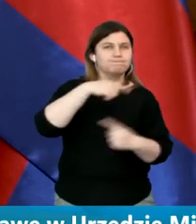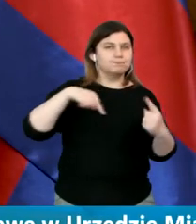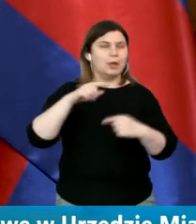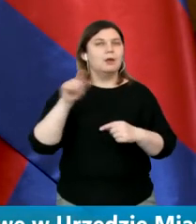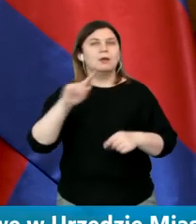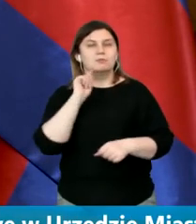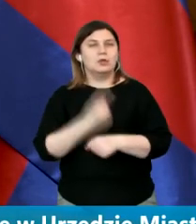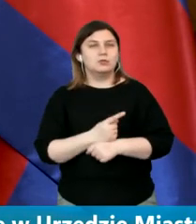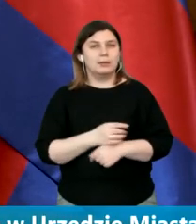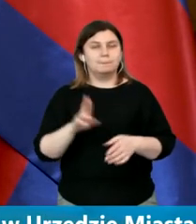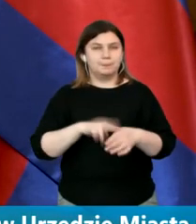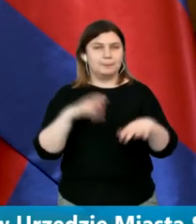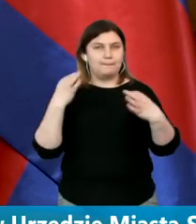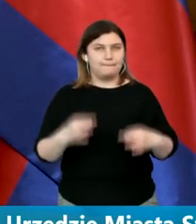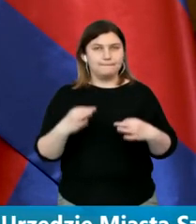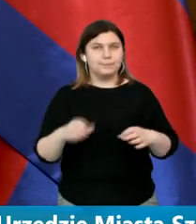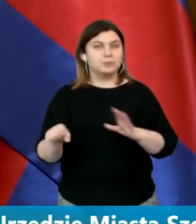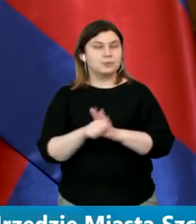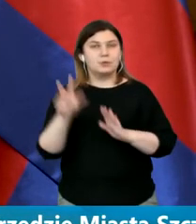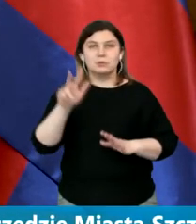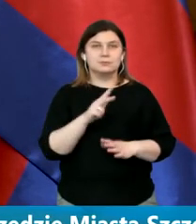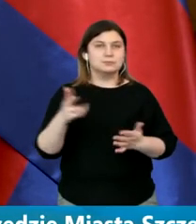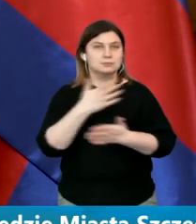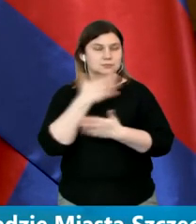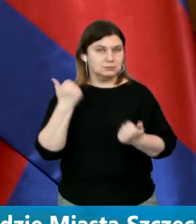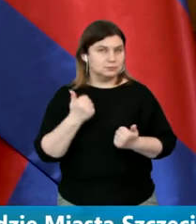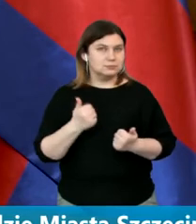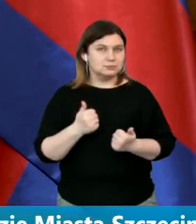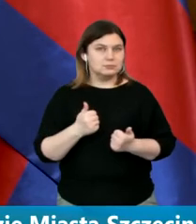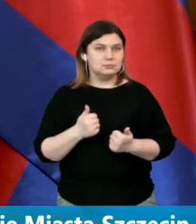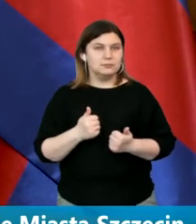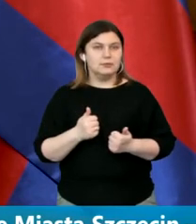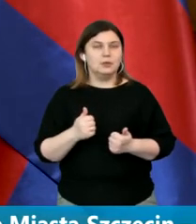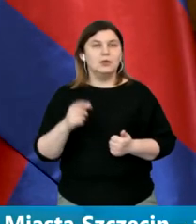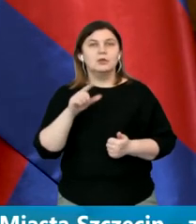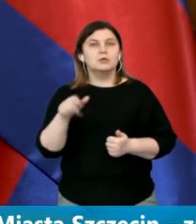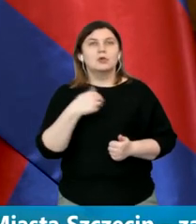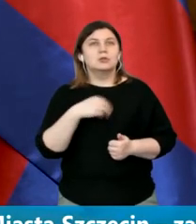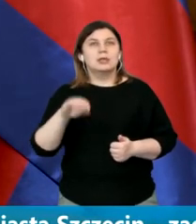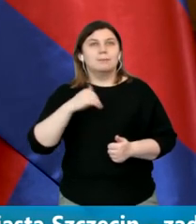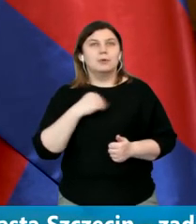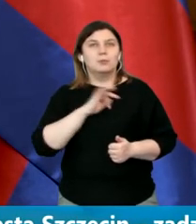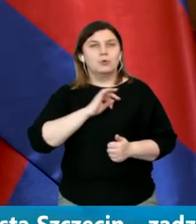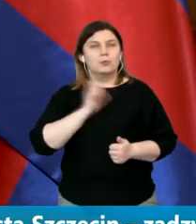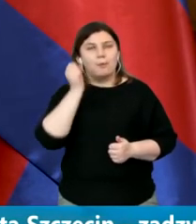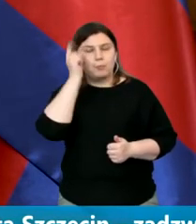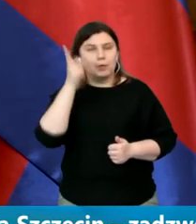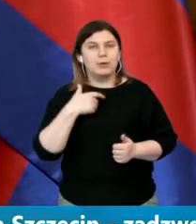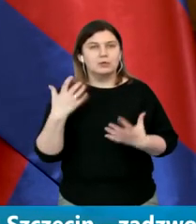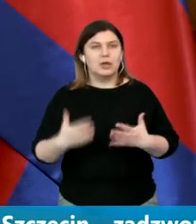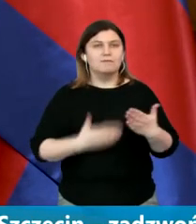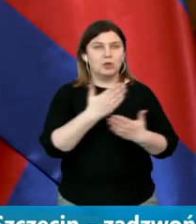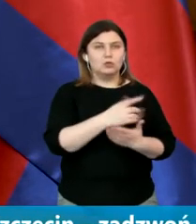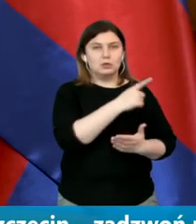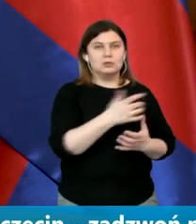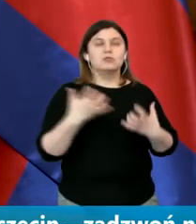podejmiemy decyzję. Na dzisiaj, dopóki to nie nastąpi, ponieważ nie była to moja inicjatywa, więc chcę dać wnioskodawcom szansę,